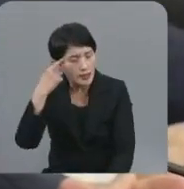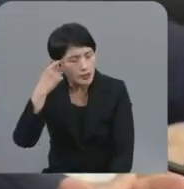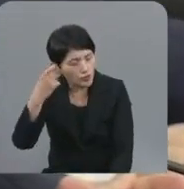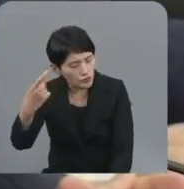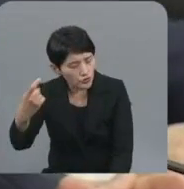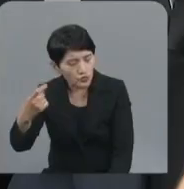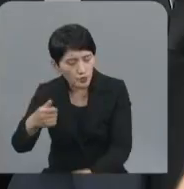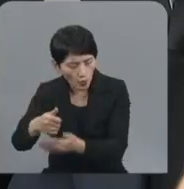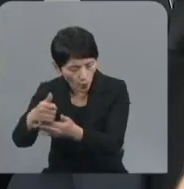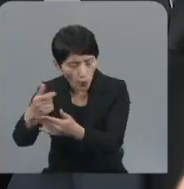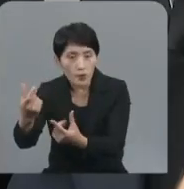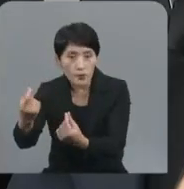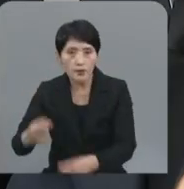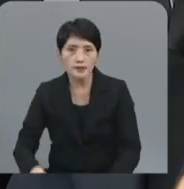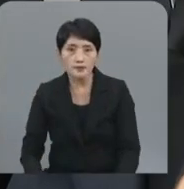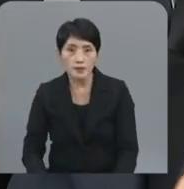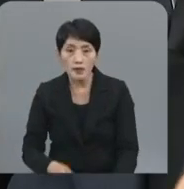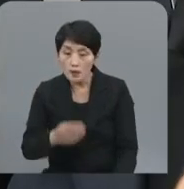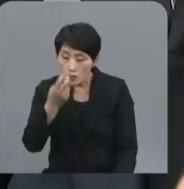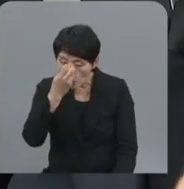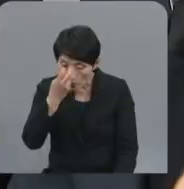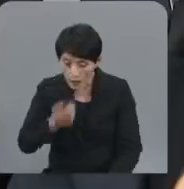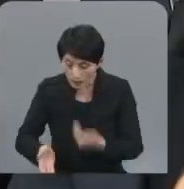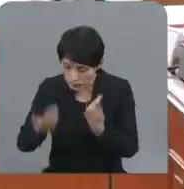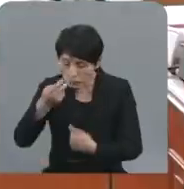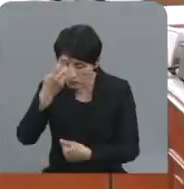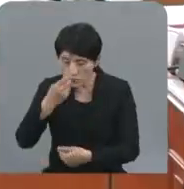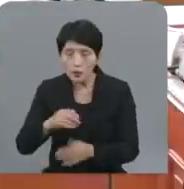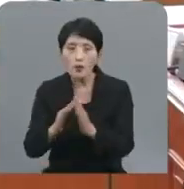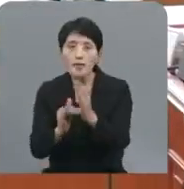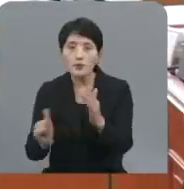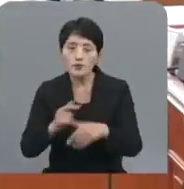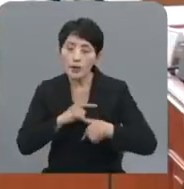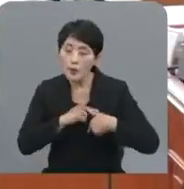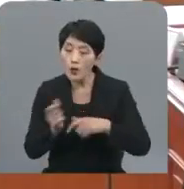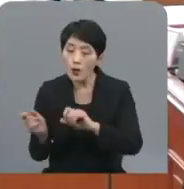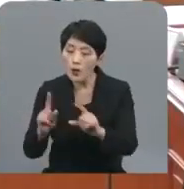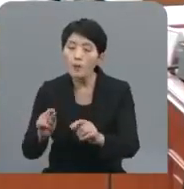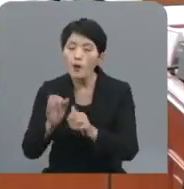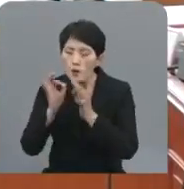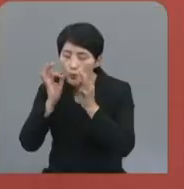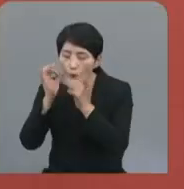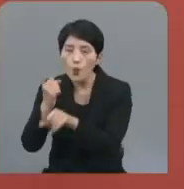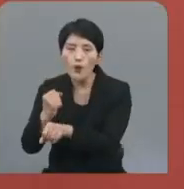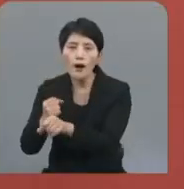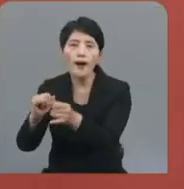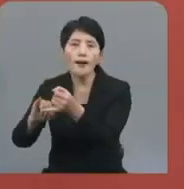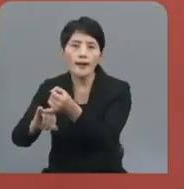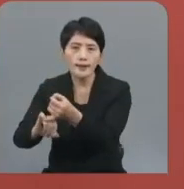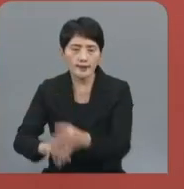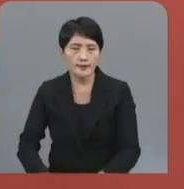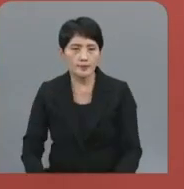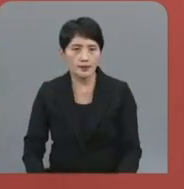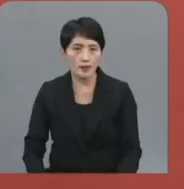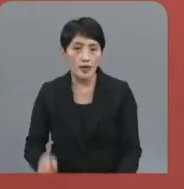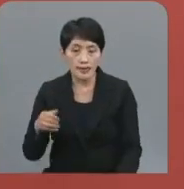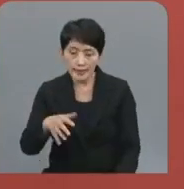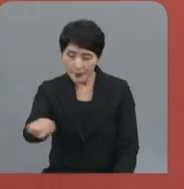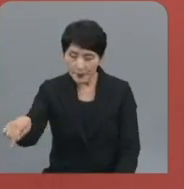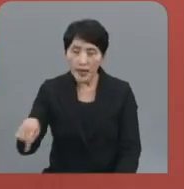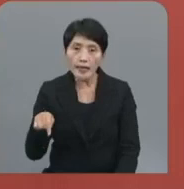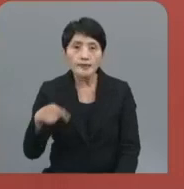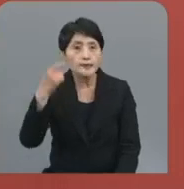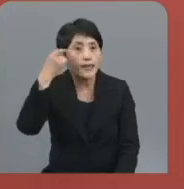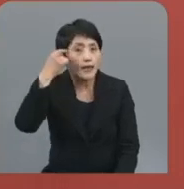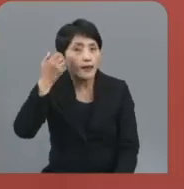đảng cầm quyền sức mạnh quốc dân cũng cam kết sẽ nỗ lực để làm sáng tỏ sự thật khôi phục lại danh dự cho các nạn nhân và gia quyến chủ tịch